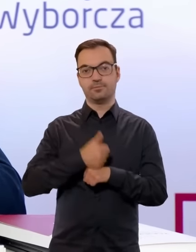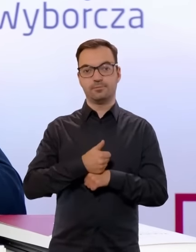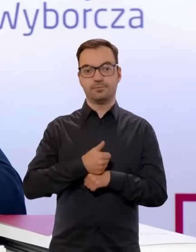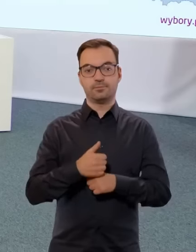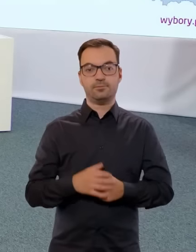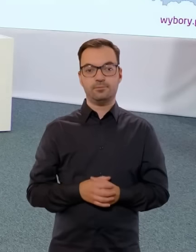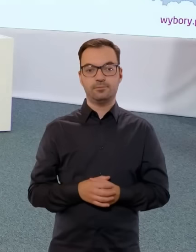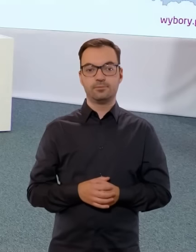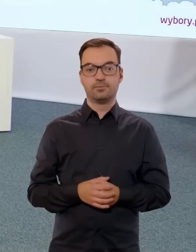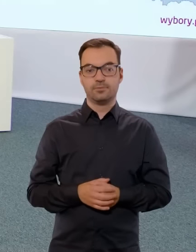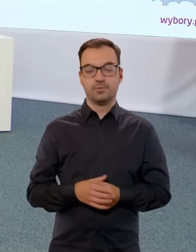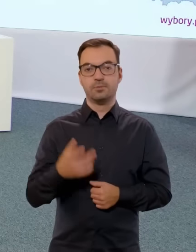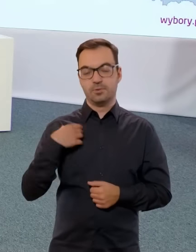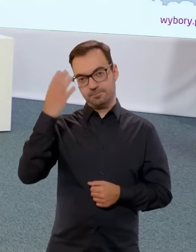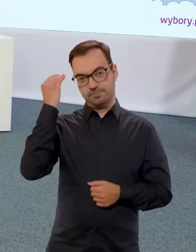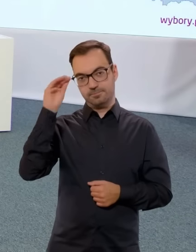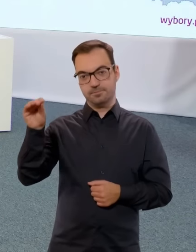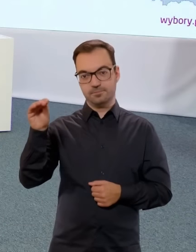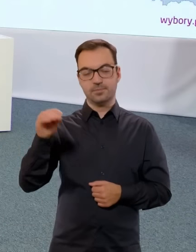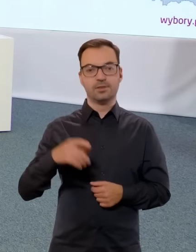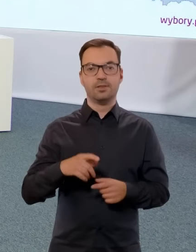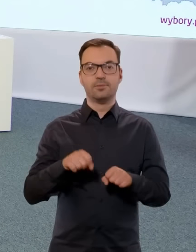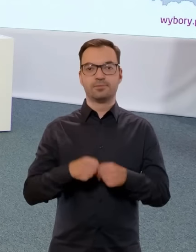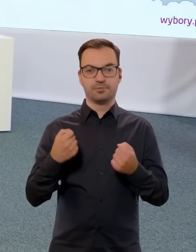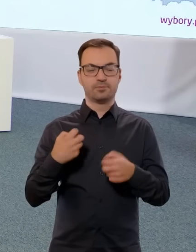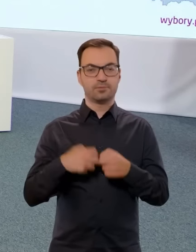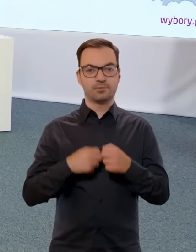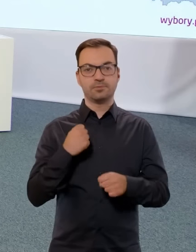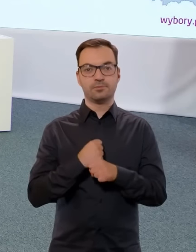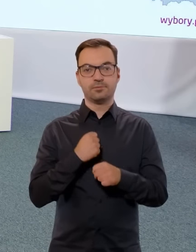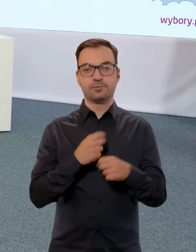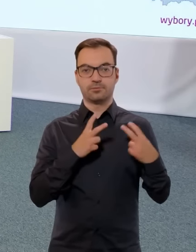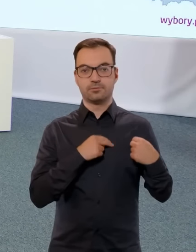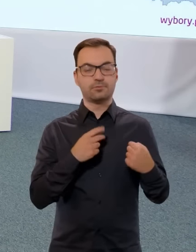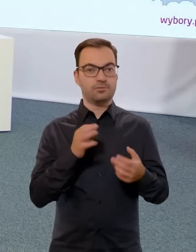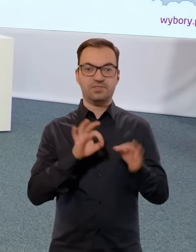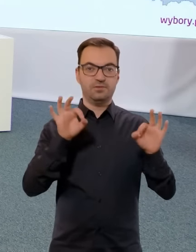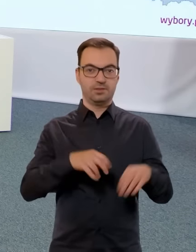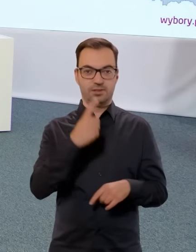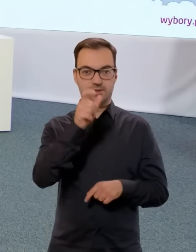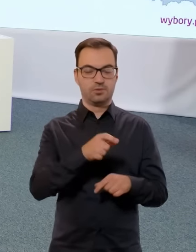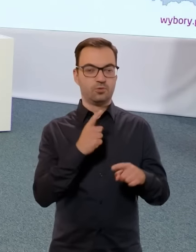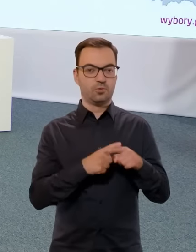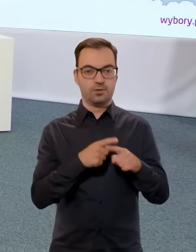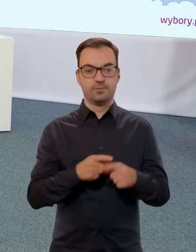komisji wyborczej powiadomiła o zakłóceniu pracy komisji przez jednego z jej członków.